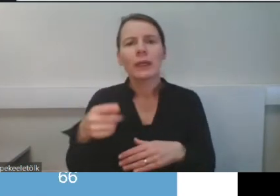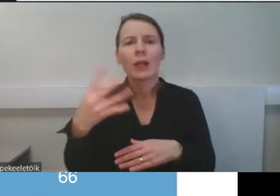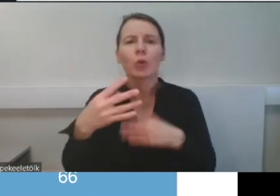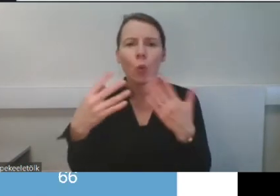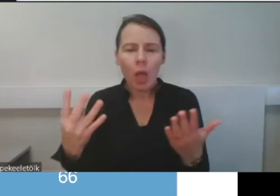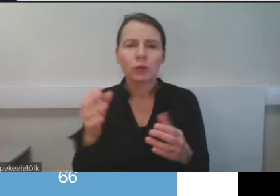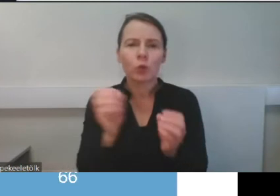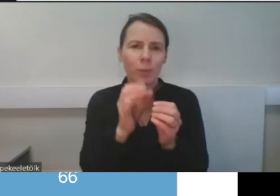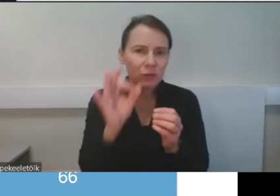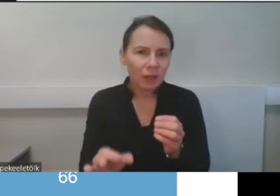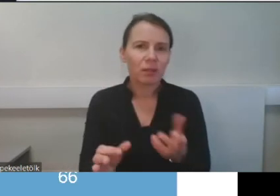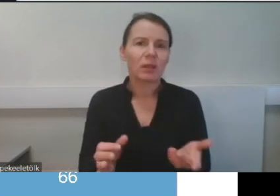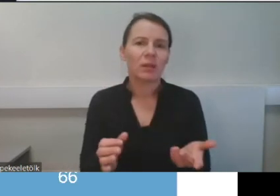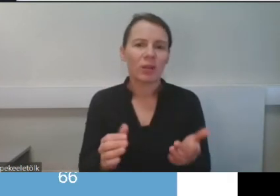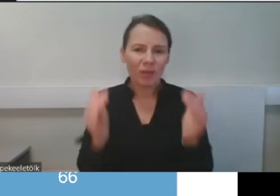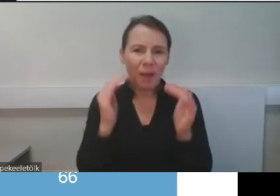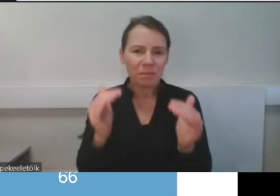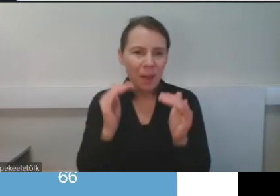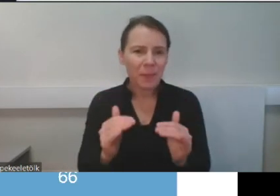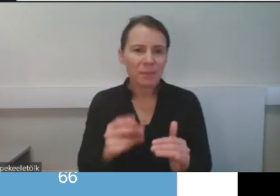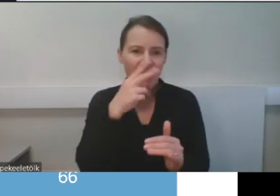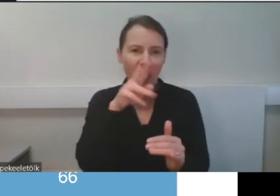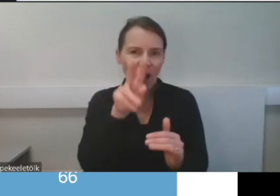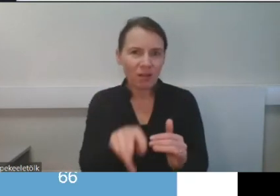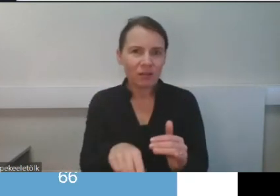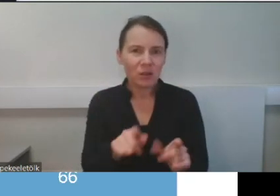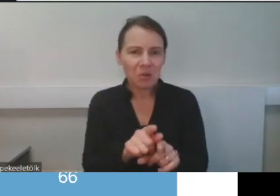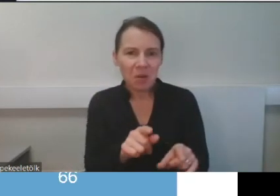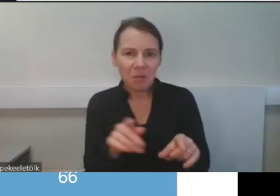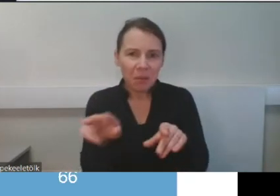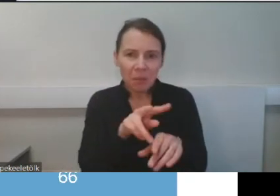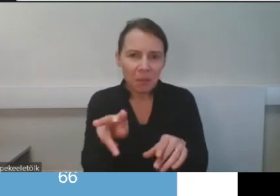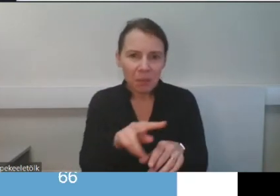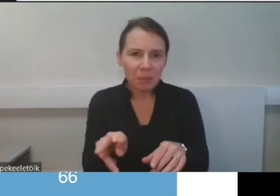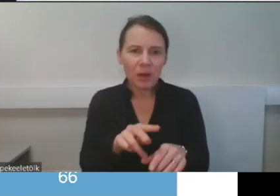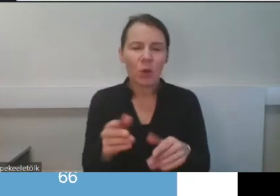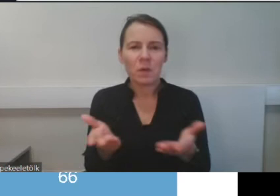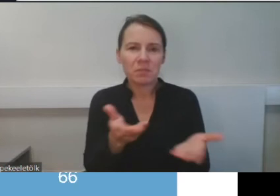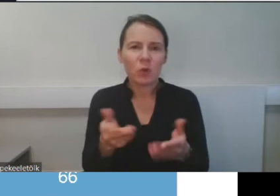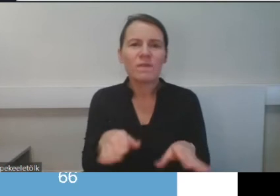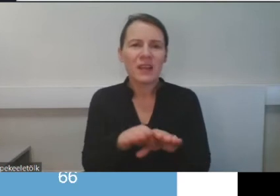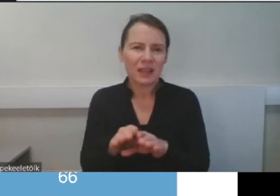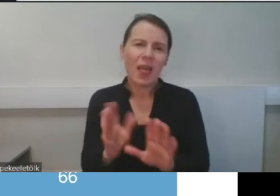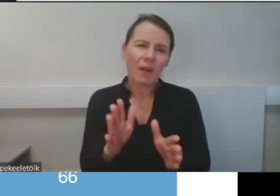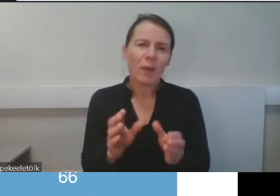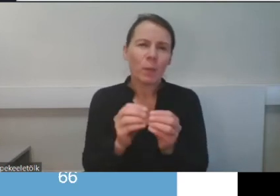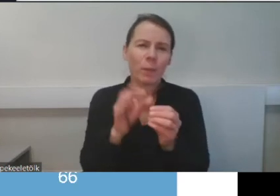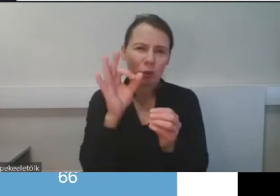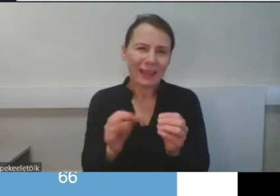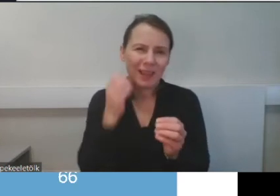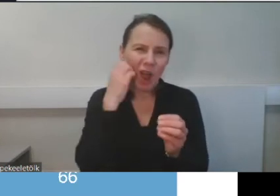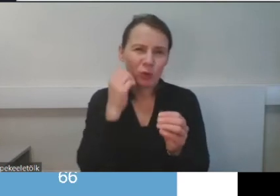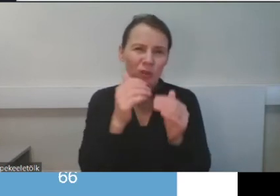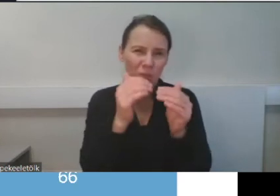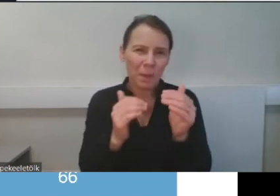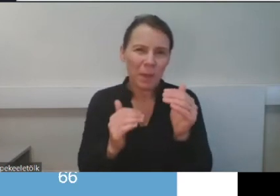kõikse valimi põhinevast statistikat, aga paremal pool on meil siis selline laiem pilt, kus me näeme